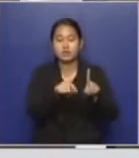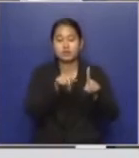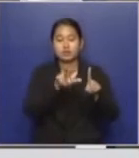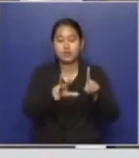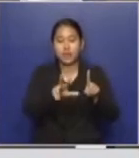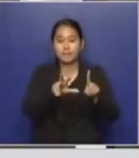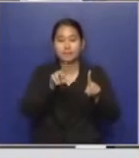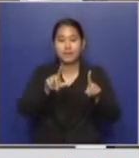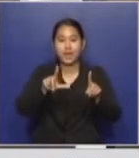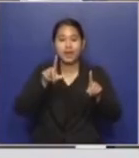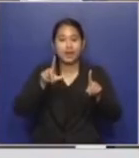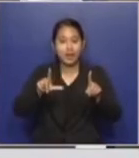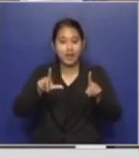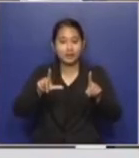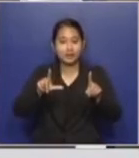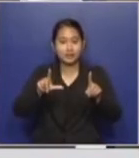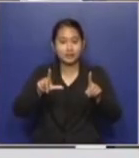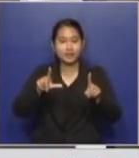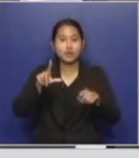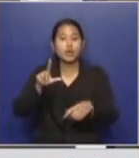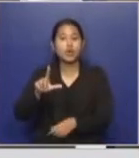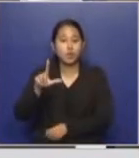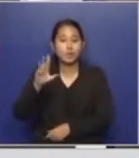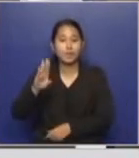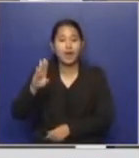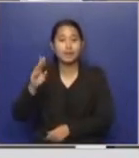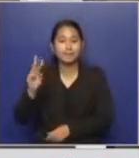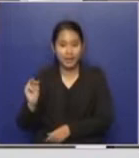1.13 ล้านล้านลูกบาศก์เมตร